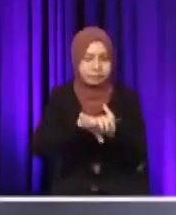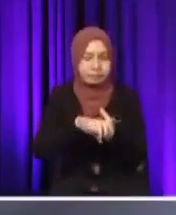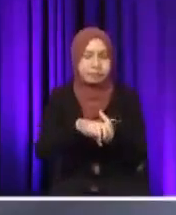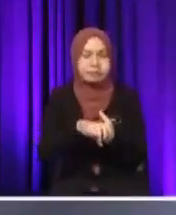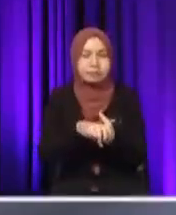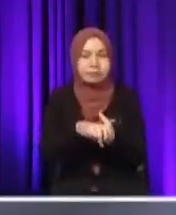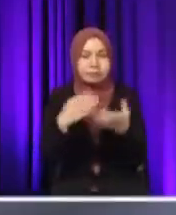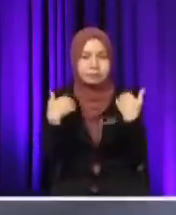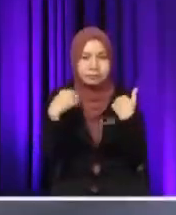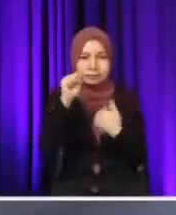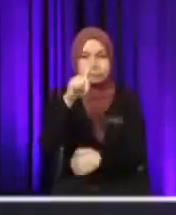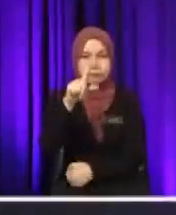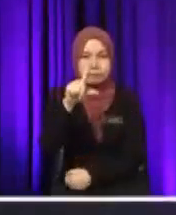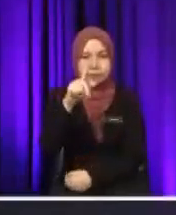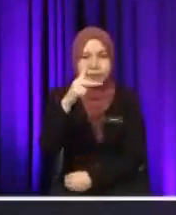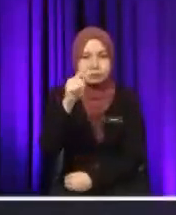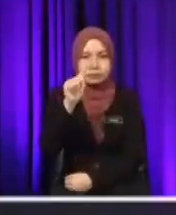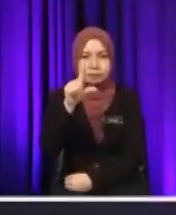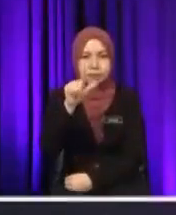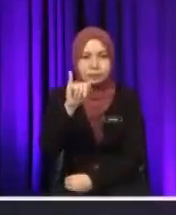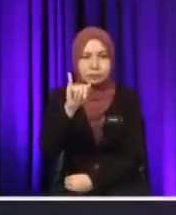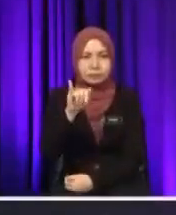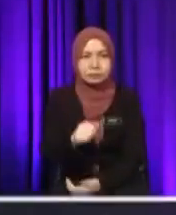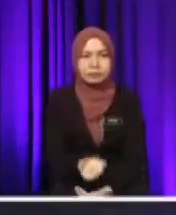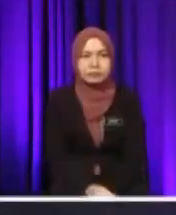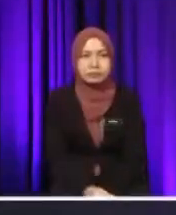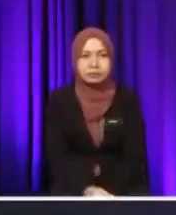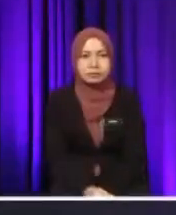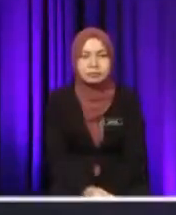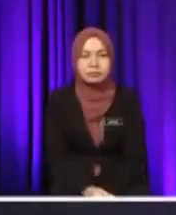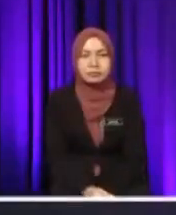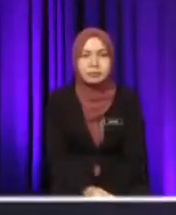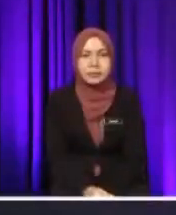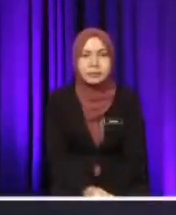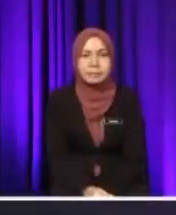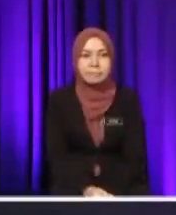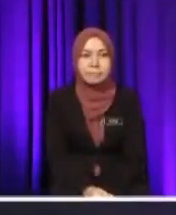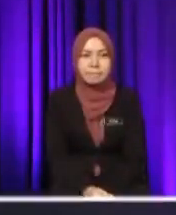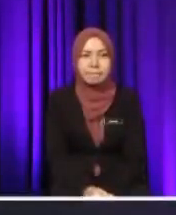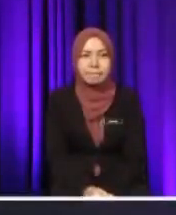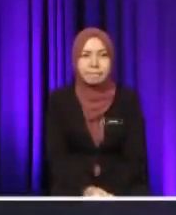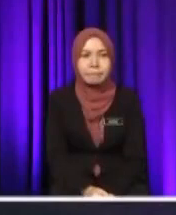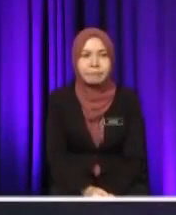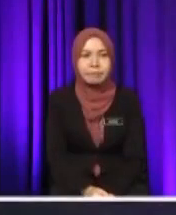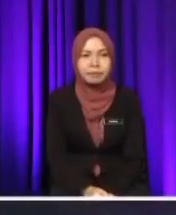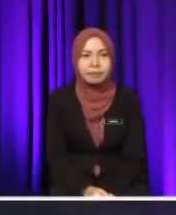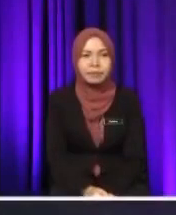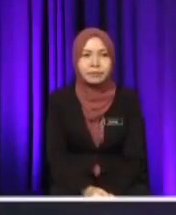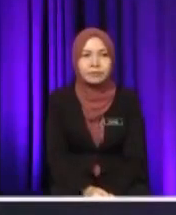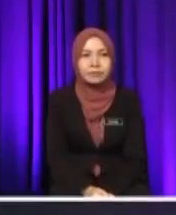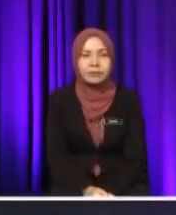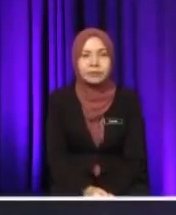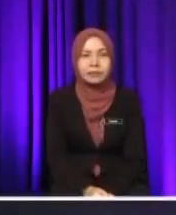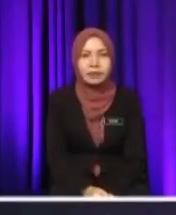memenuhi ketiga-tiga kriteria ini, so maka tak percayalah. Berjaya menghasilkan